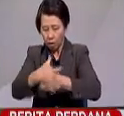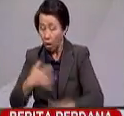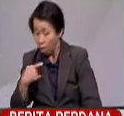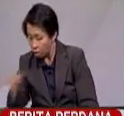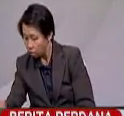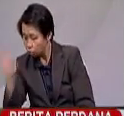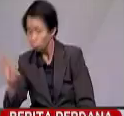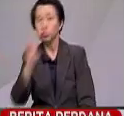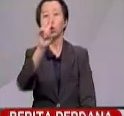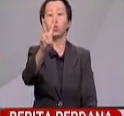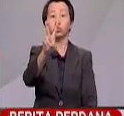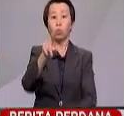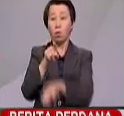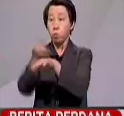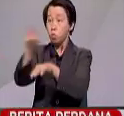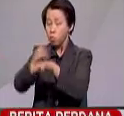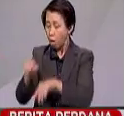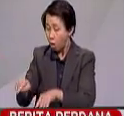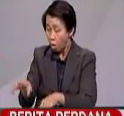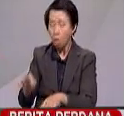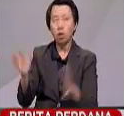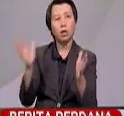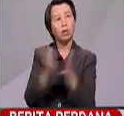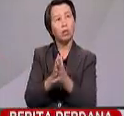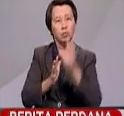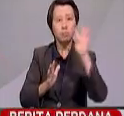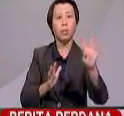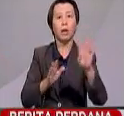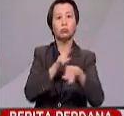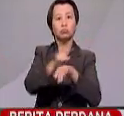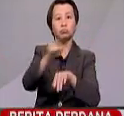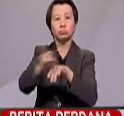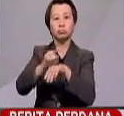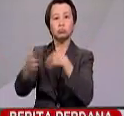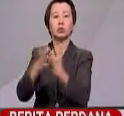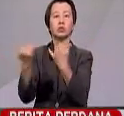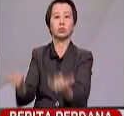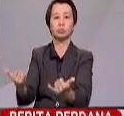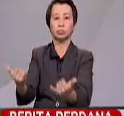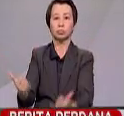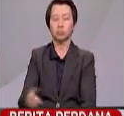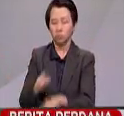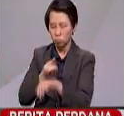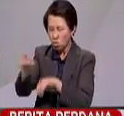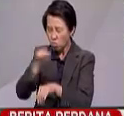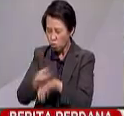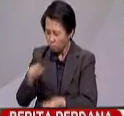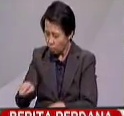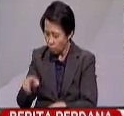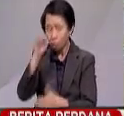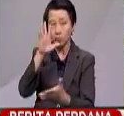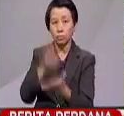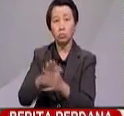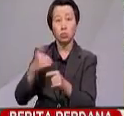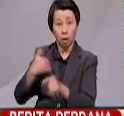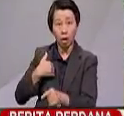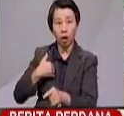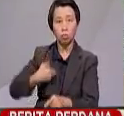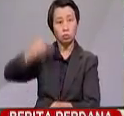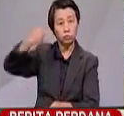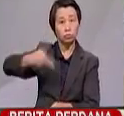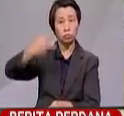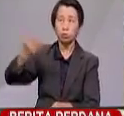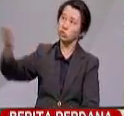menemukan dua laras meriam, menjadikannya empat laras meriam setakat ini. Meriam tersebut dipercayai mempunyai nilai